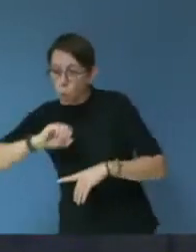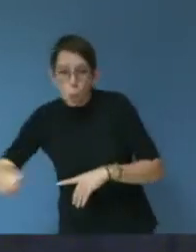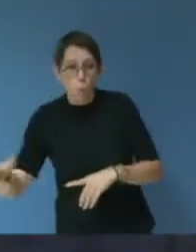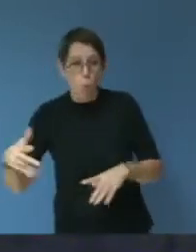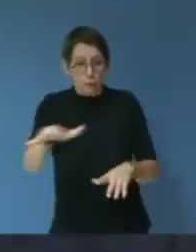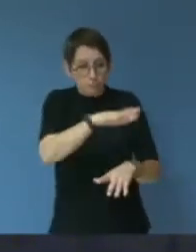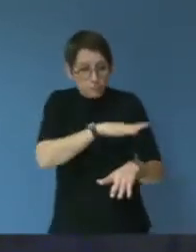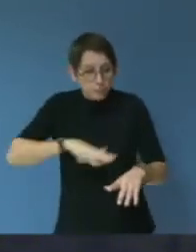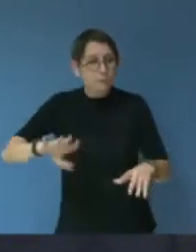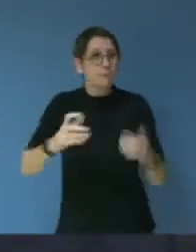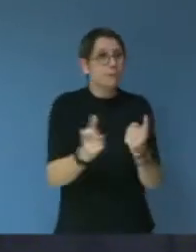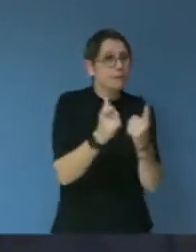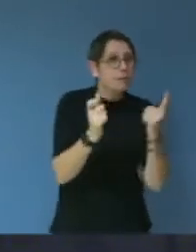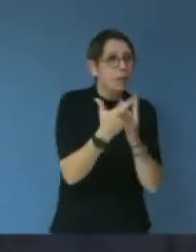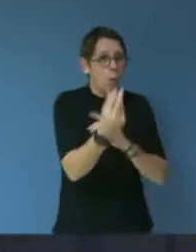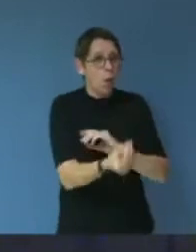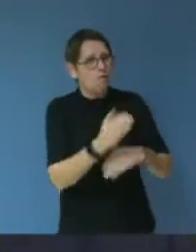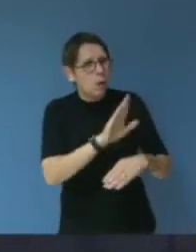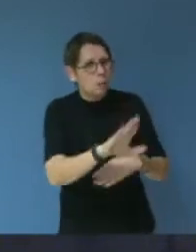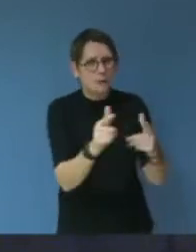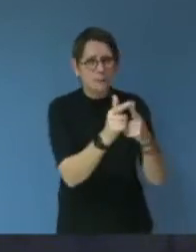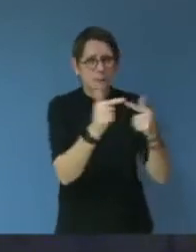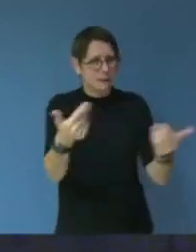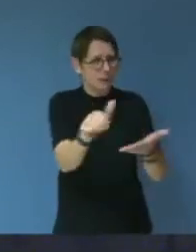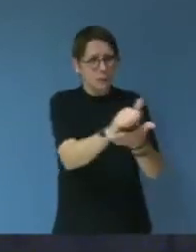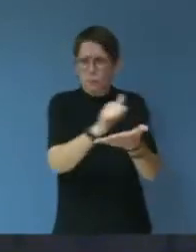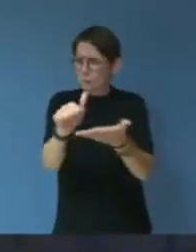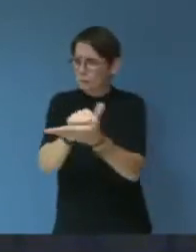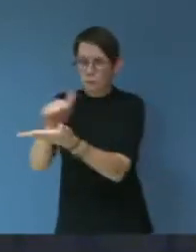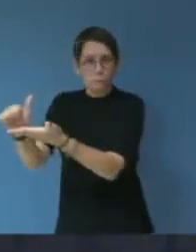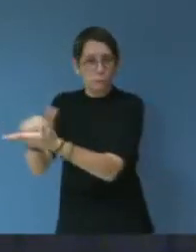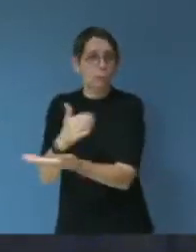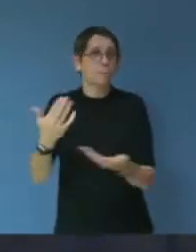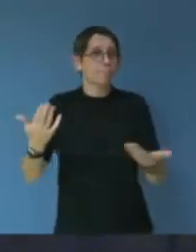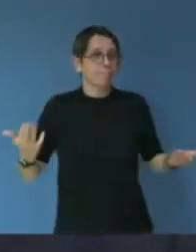titre d'exemple. Et donc il faudra aussi regarder